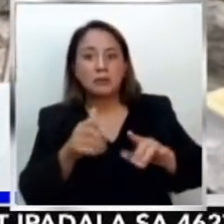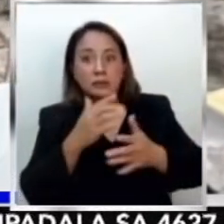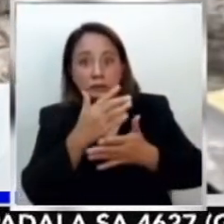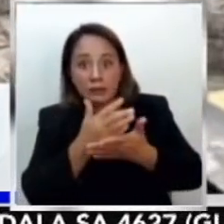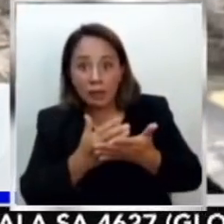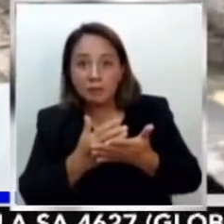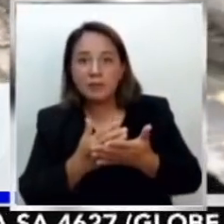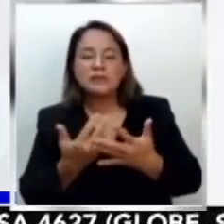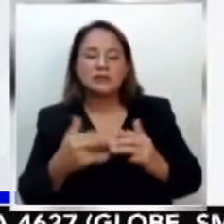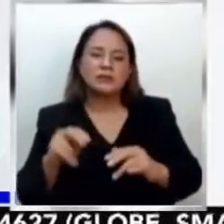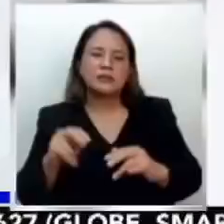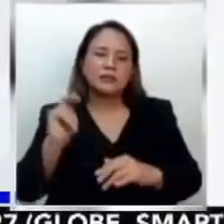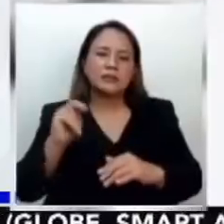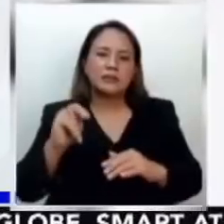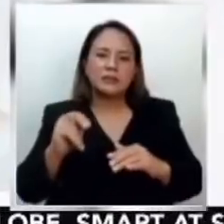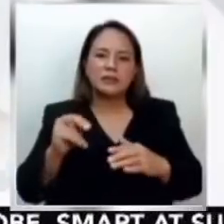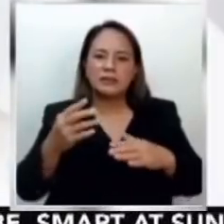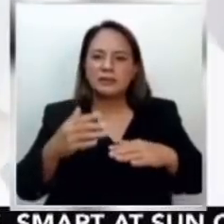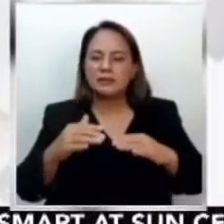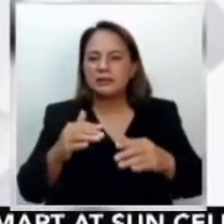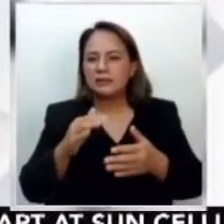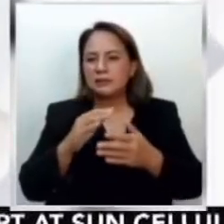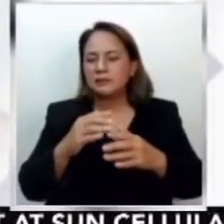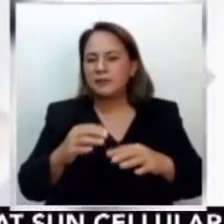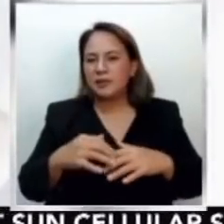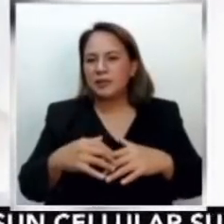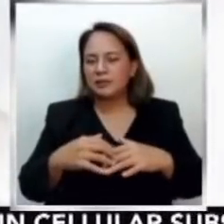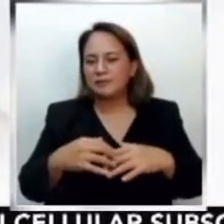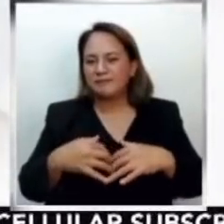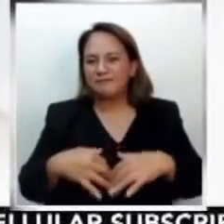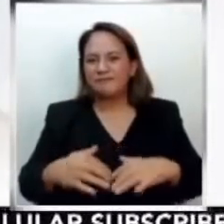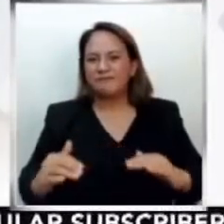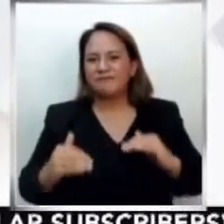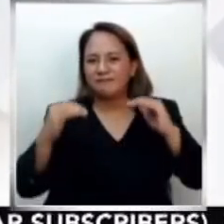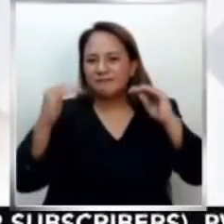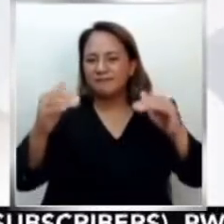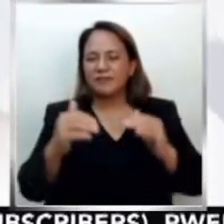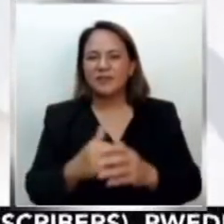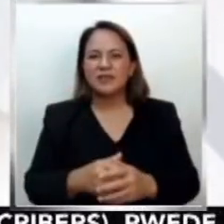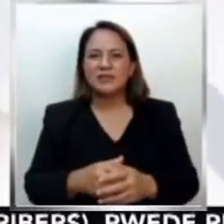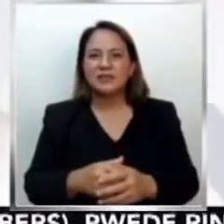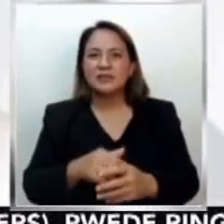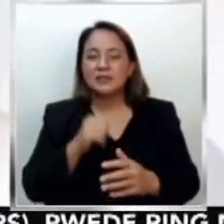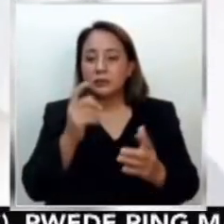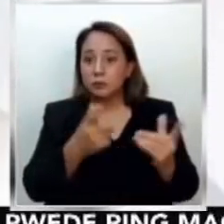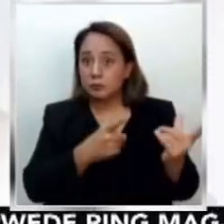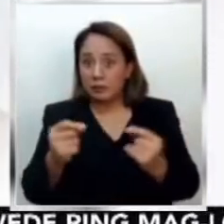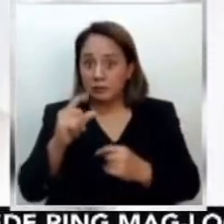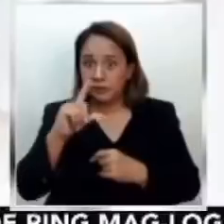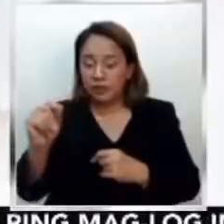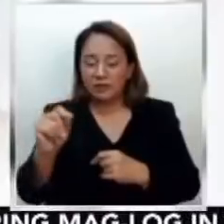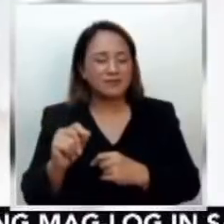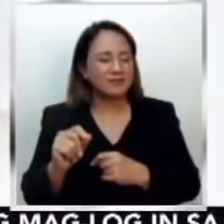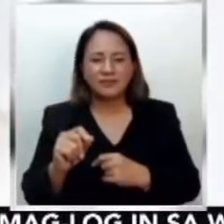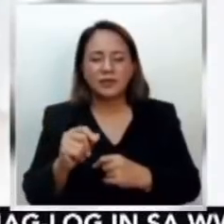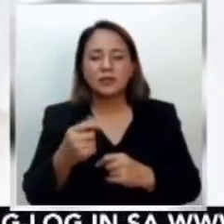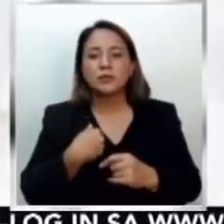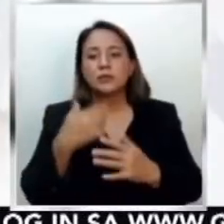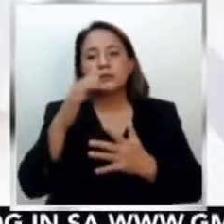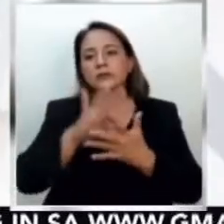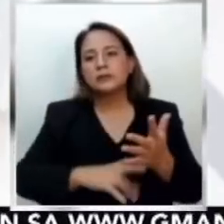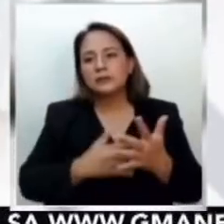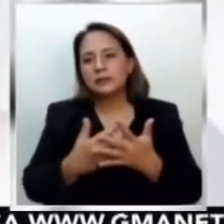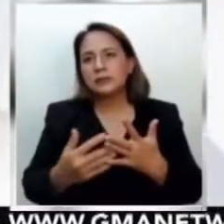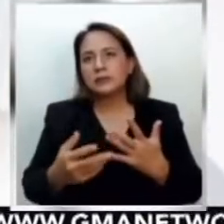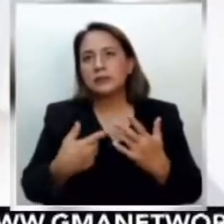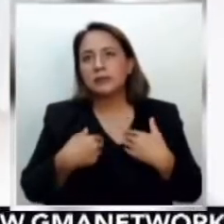ng i-upgrade. Hindi po ganun kadali kasi na mag-implement ito. Ini-schedule po yan. Pag pinagsabay-sabay po